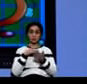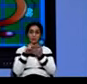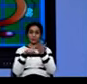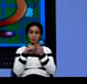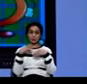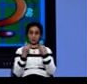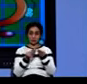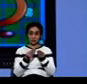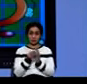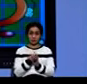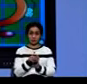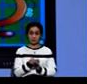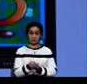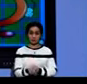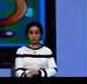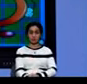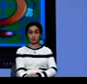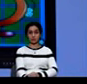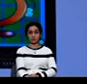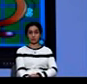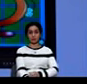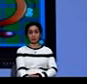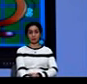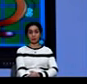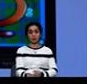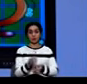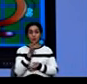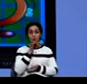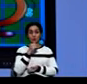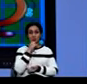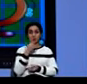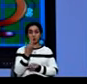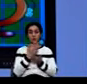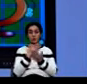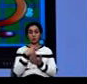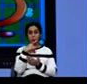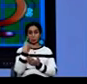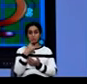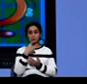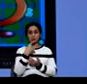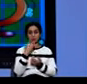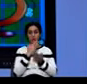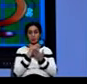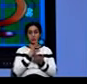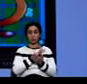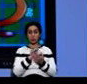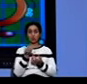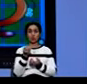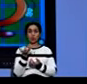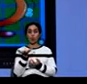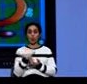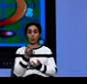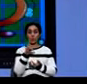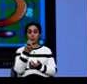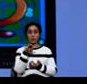задаем вопрос о возрасте, в русском языке мы пользуемся словами